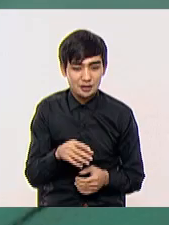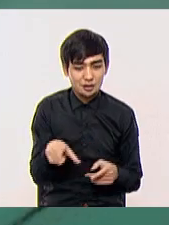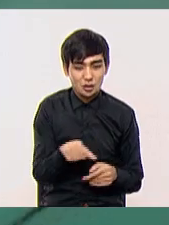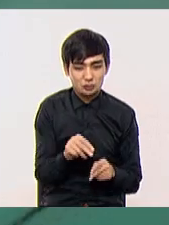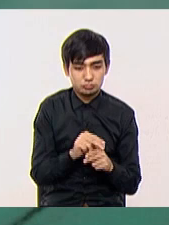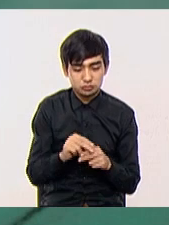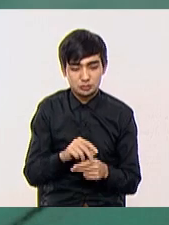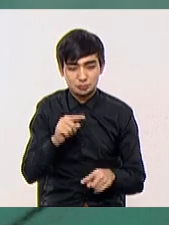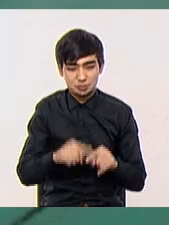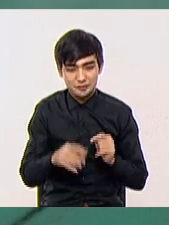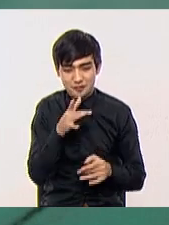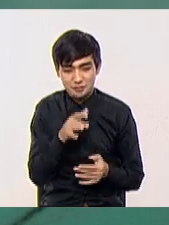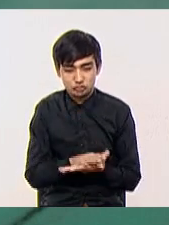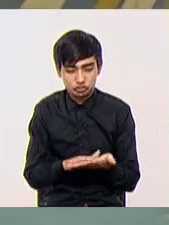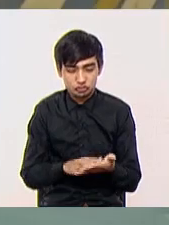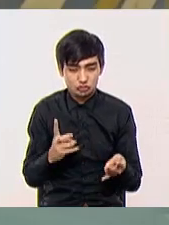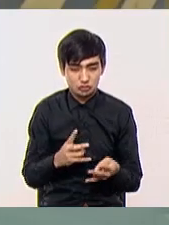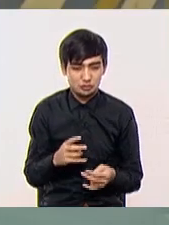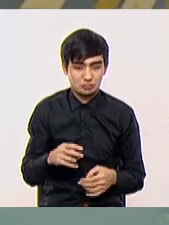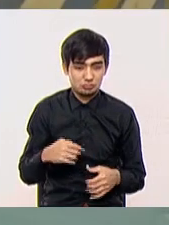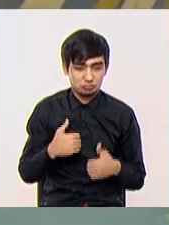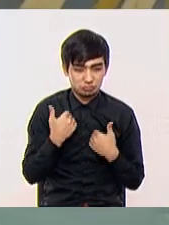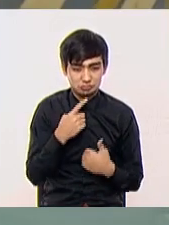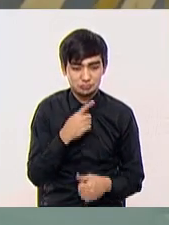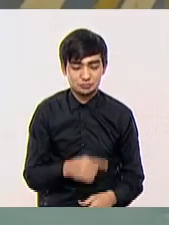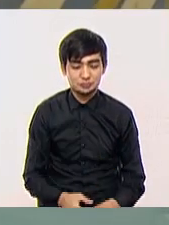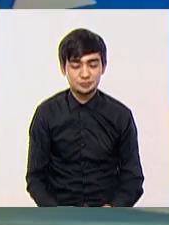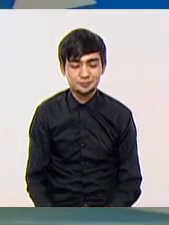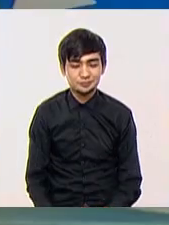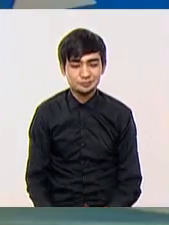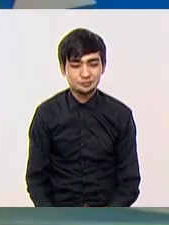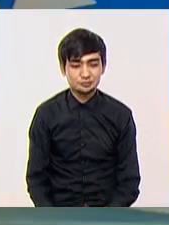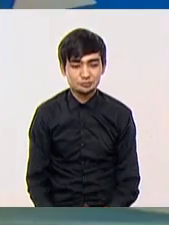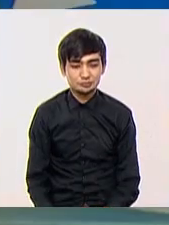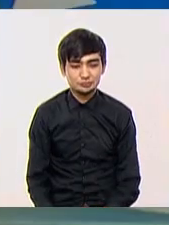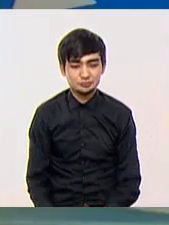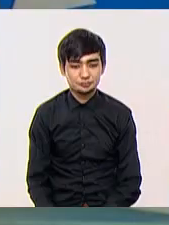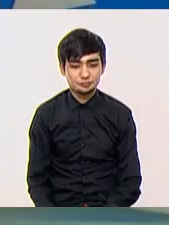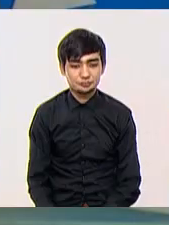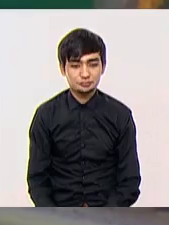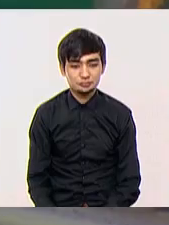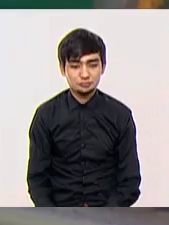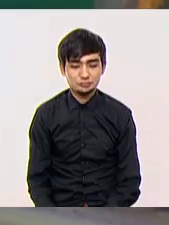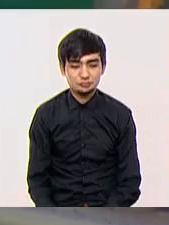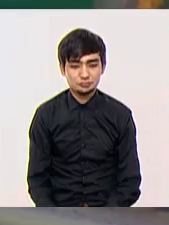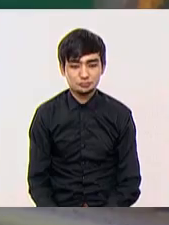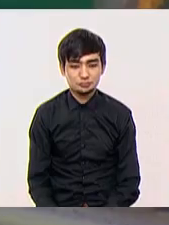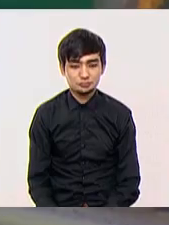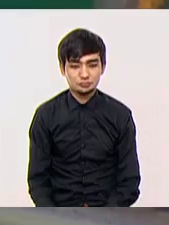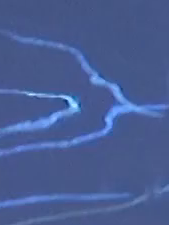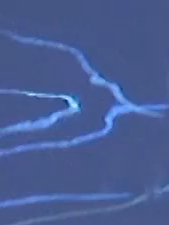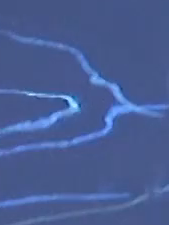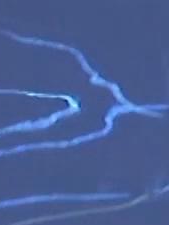жолды қардан дер кезінде тазартуды қолға алса екен дейді. Өмір Серікбекұлы, Ринат Абулхаиров, Информбюро,